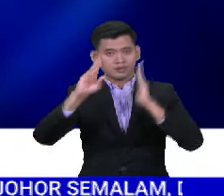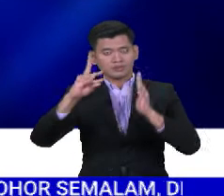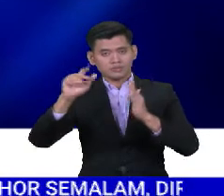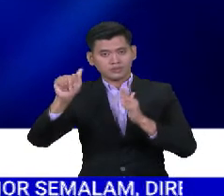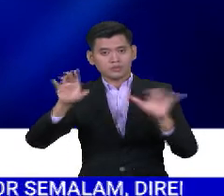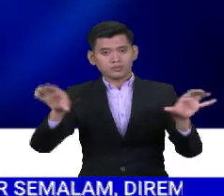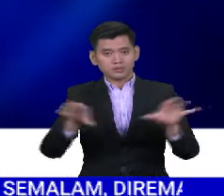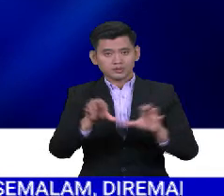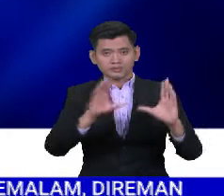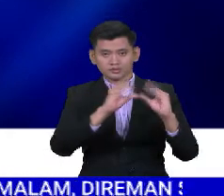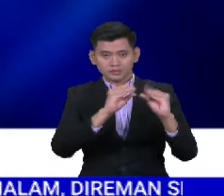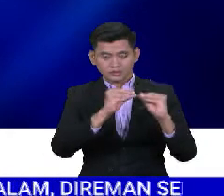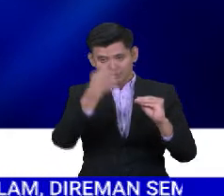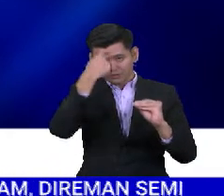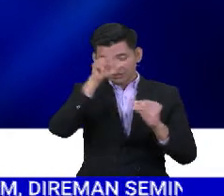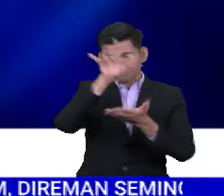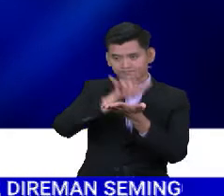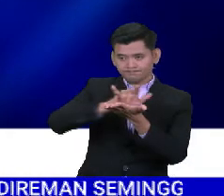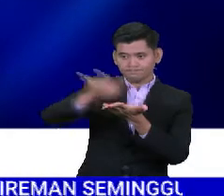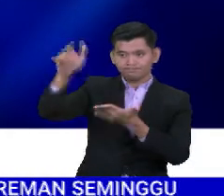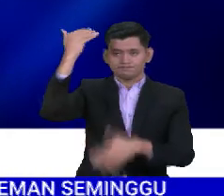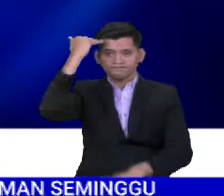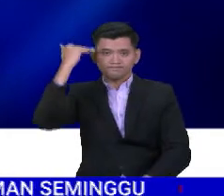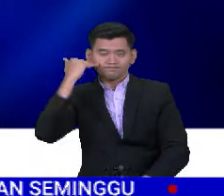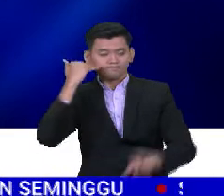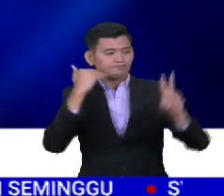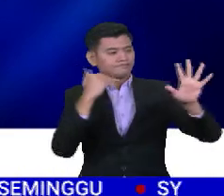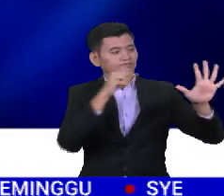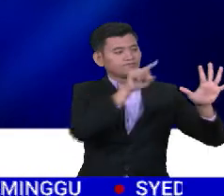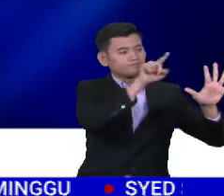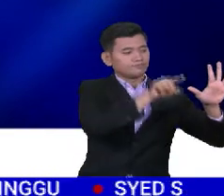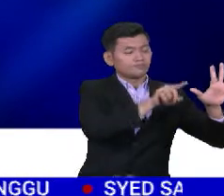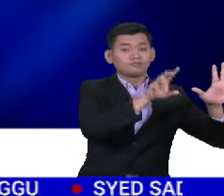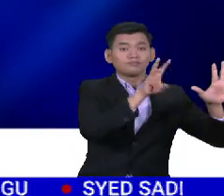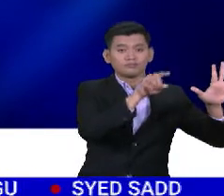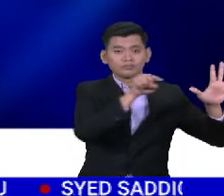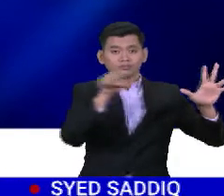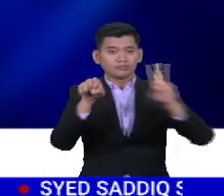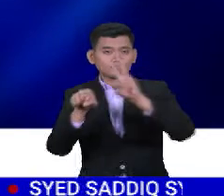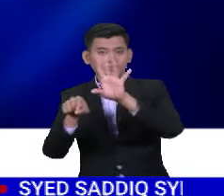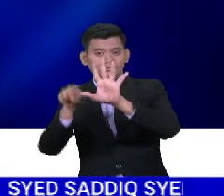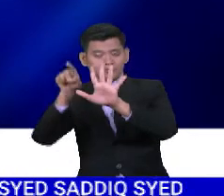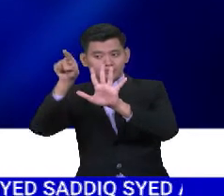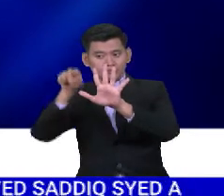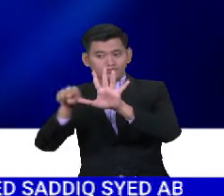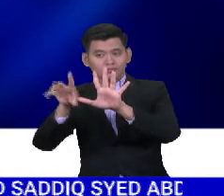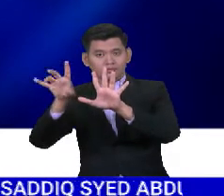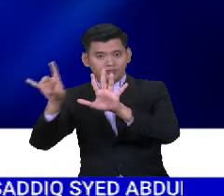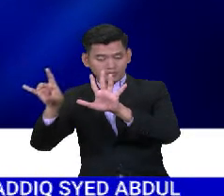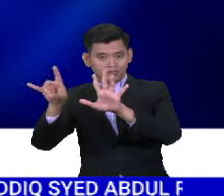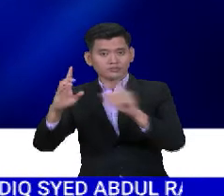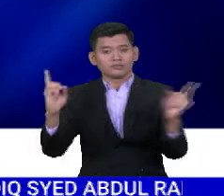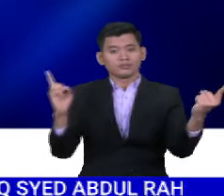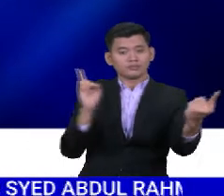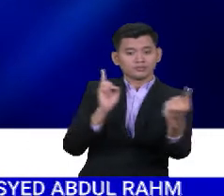mengadakan misi pelaburan ke Korea Selatan dari 25 Jun hingga Duo lalu delegasi turut mengadakan pertemuan